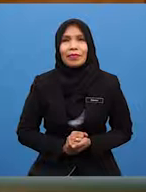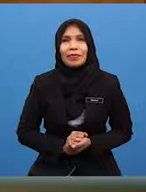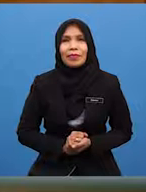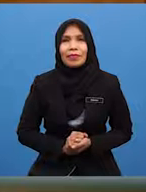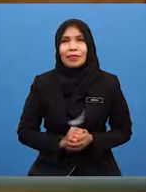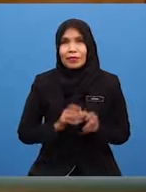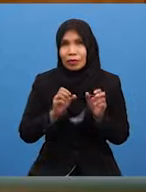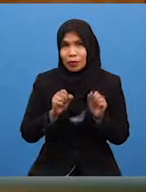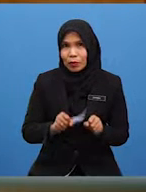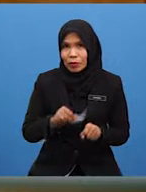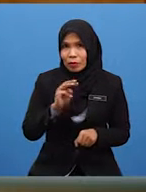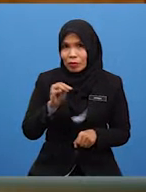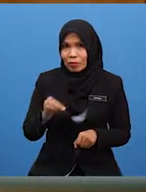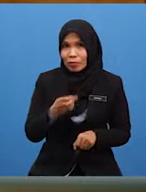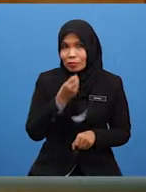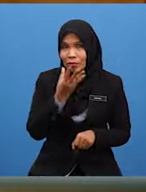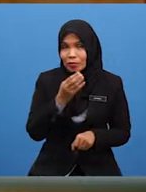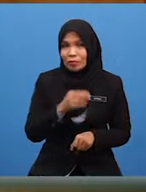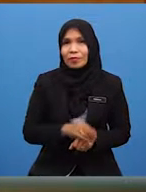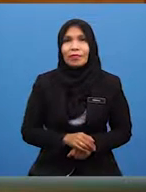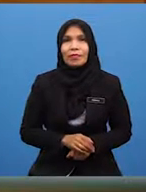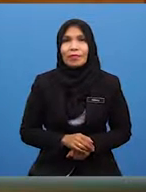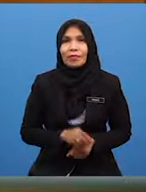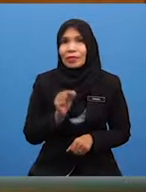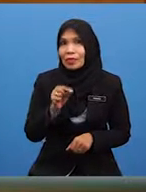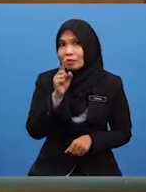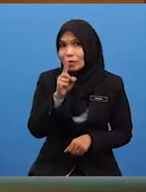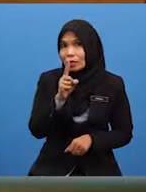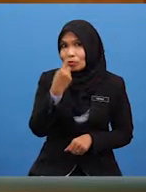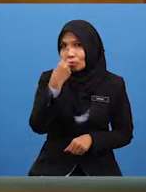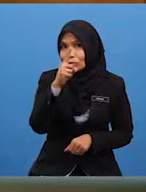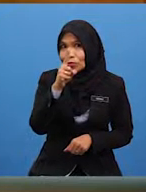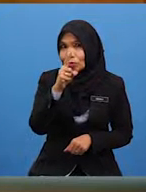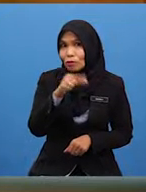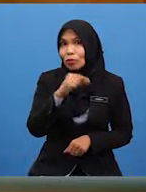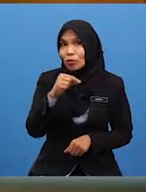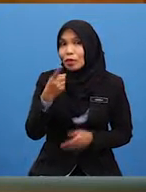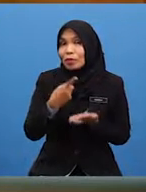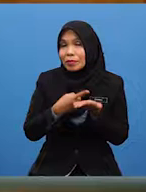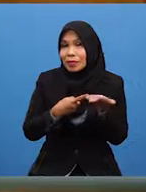Boleh murid-murid sebutkan titik 1 untuk